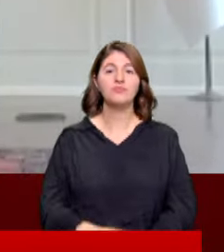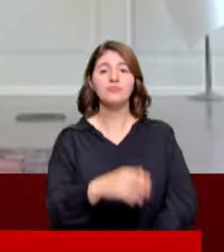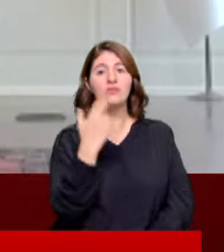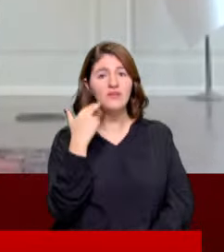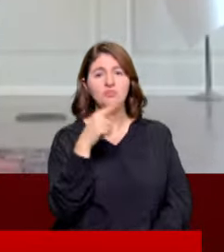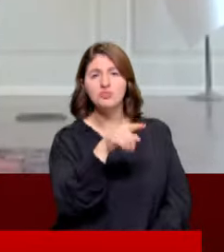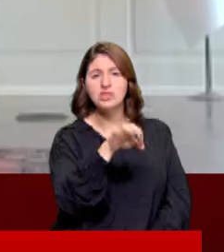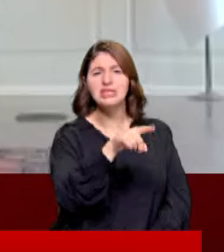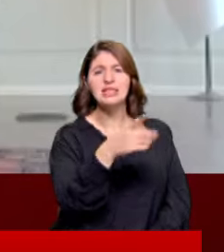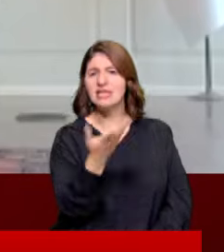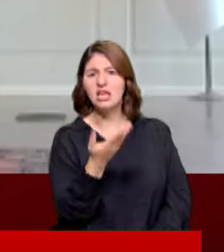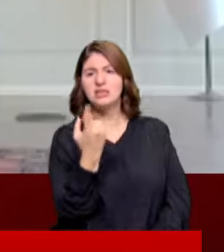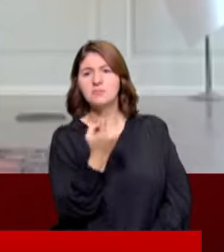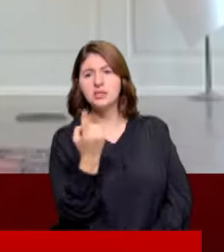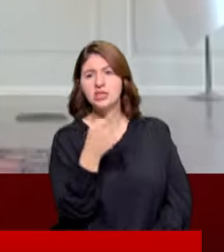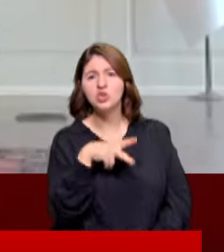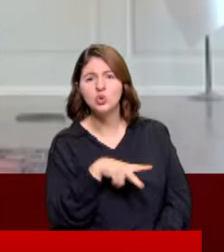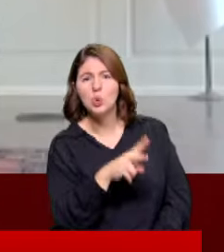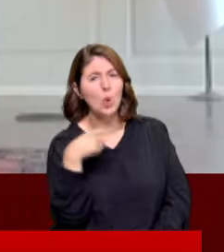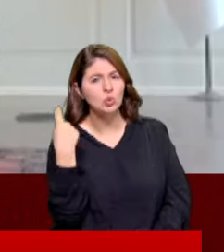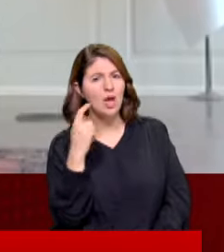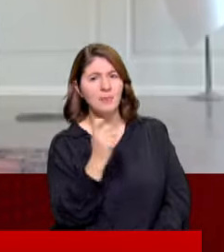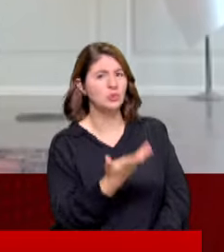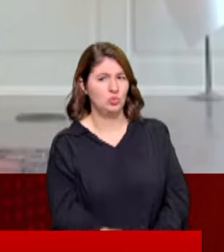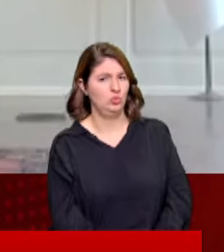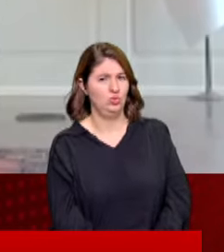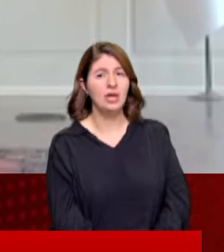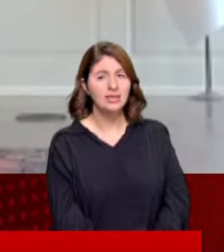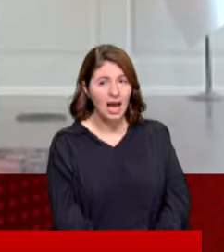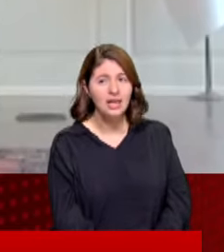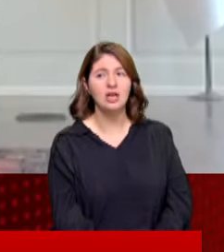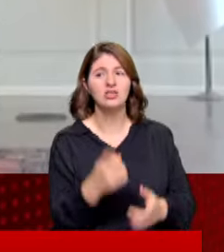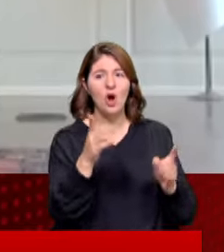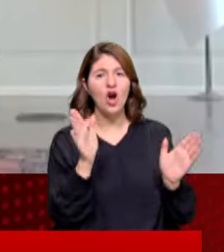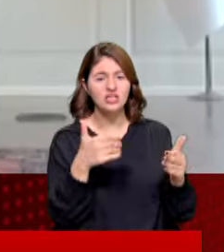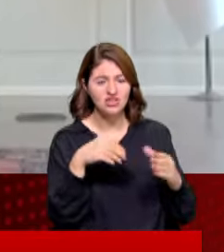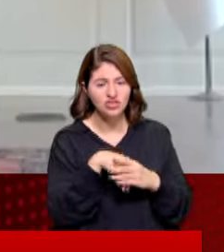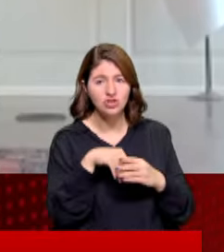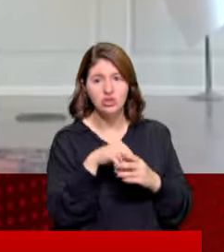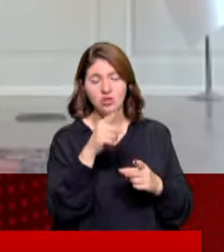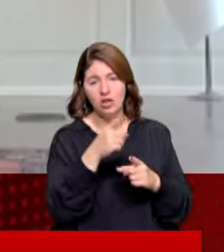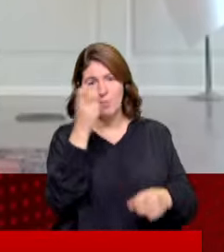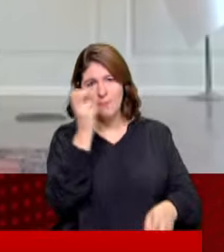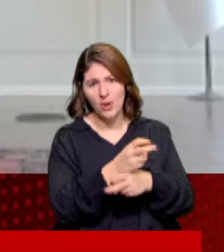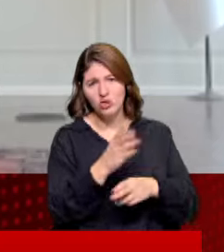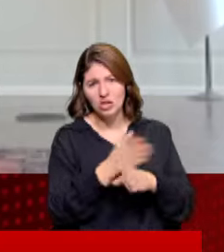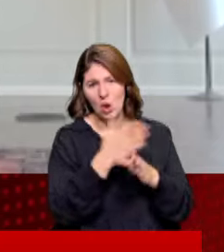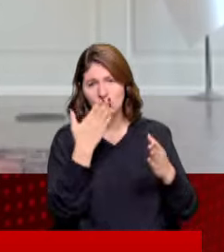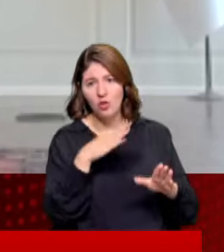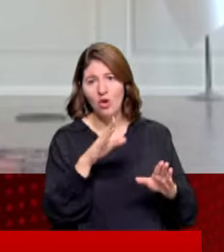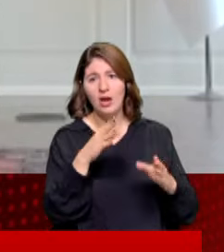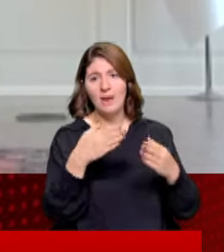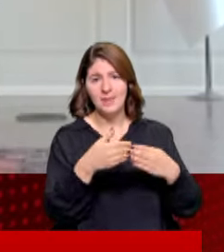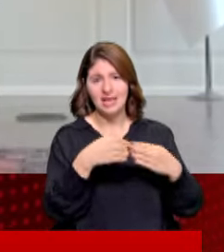Efendim siz şimdi peki nasıl bir yol haritası düşünüyorsunuz? Yani makam odanızda şu an eşya yok.